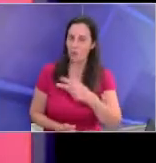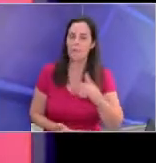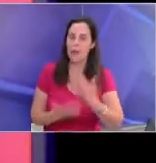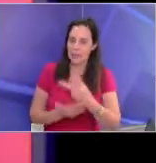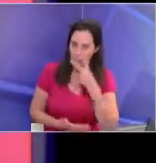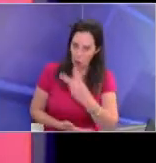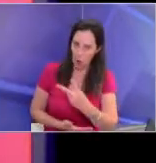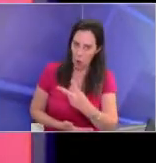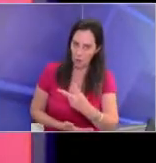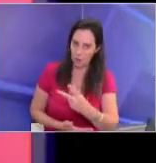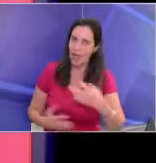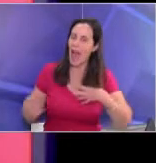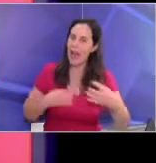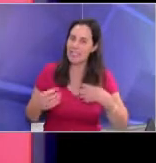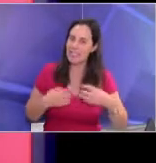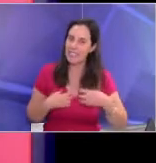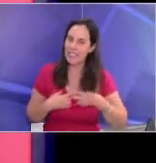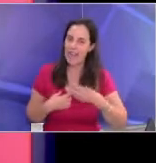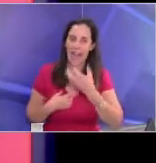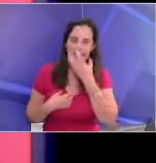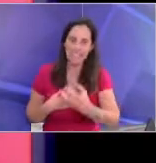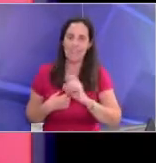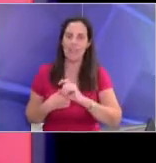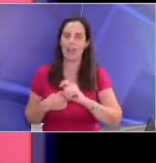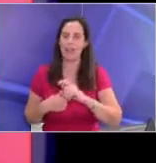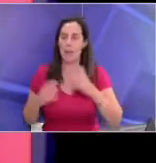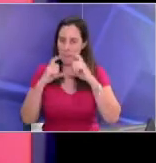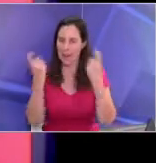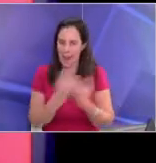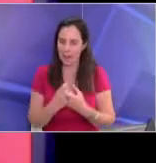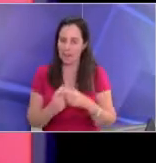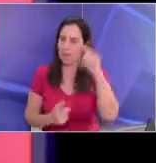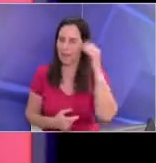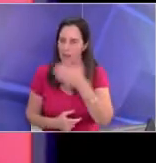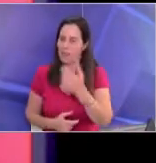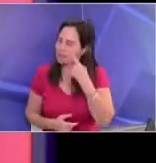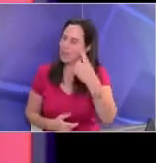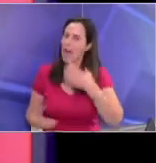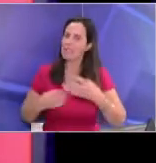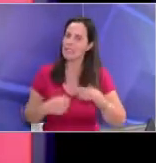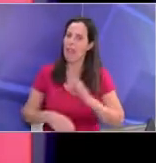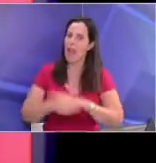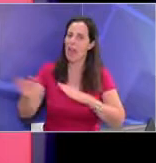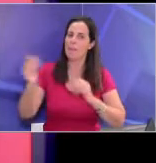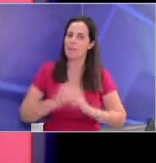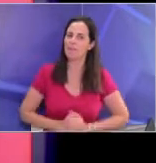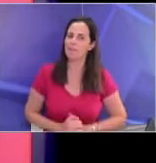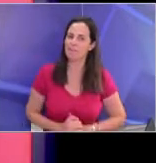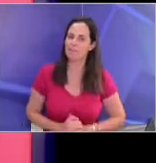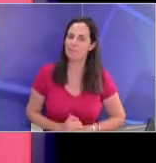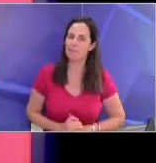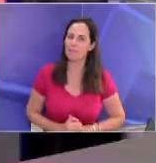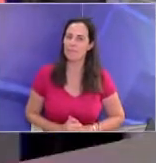מסתכל את ההצגה, הזאבים, בית תיאטרון הקאמרי, בלב תל אביב. בוא תראה הצגה לימין. שום דבר, זה לא